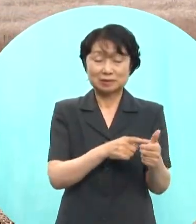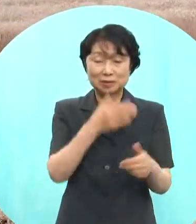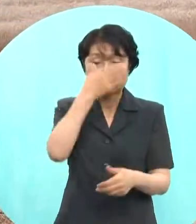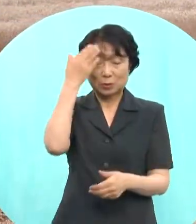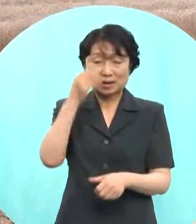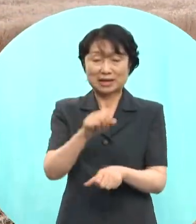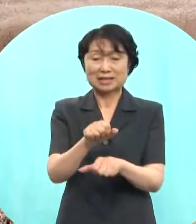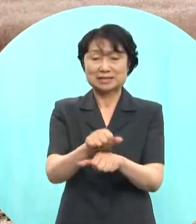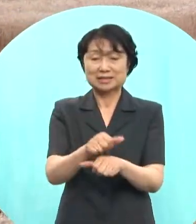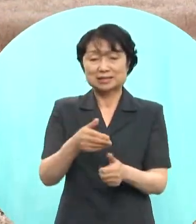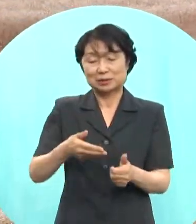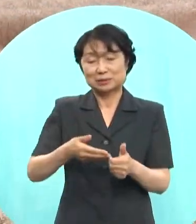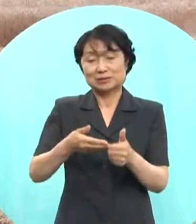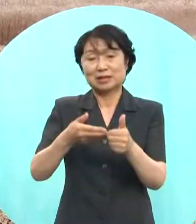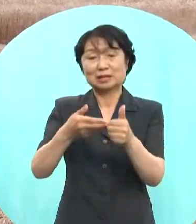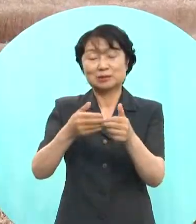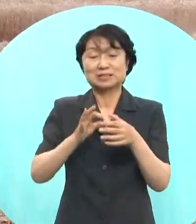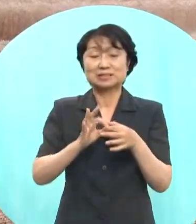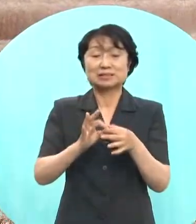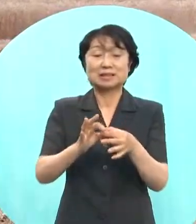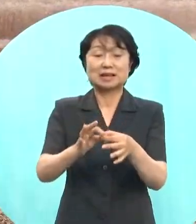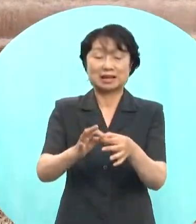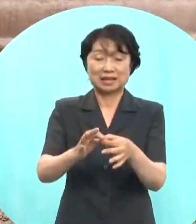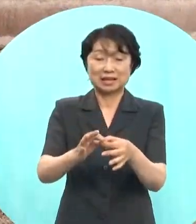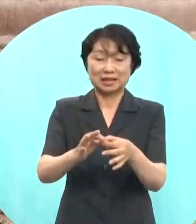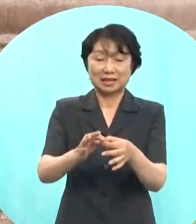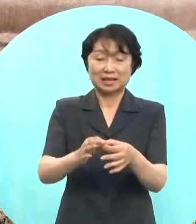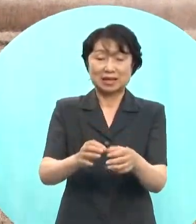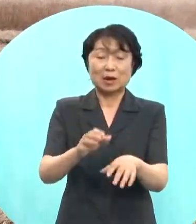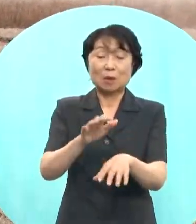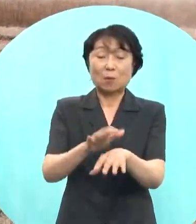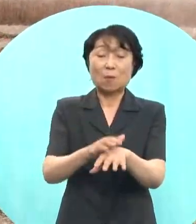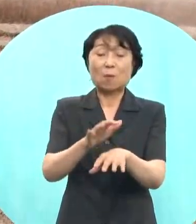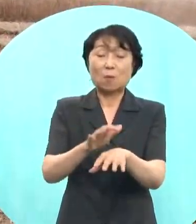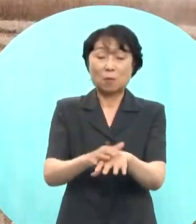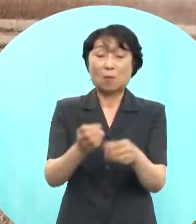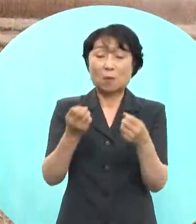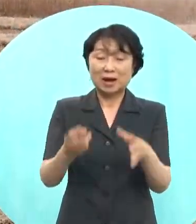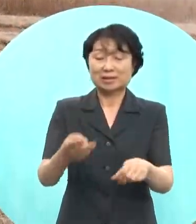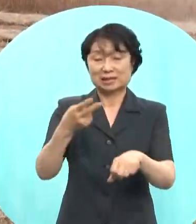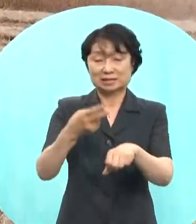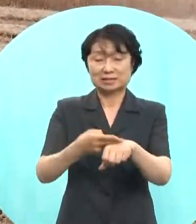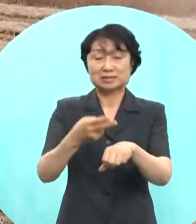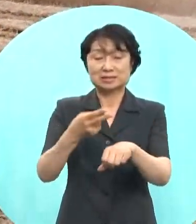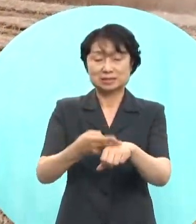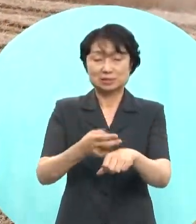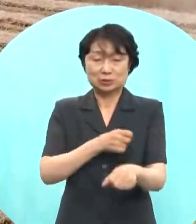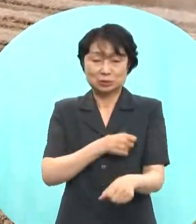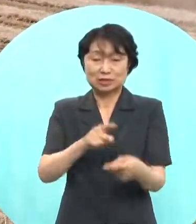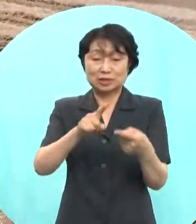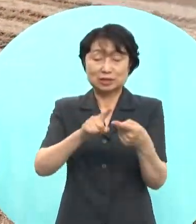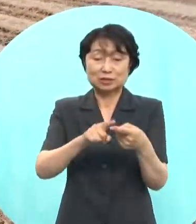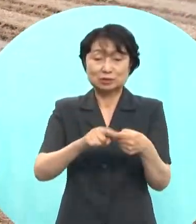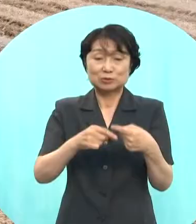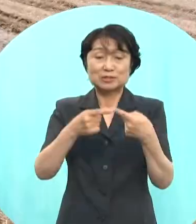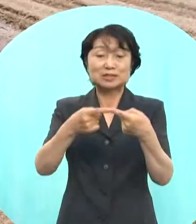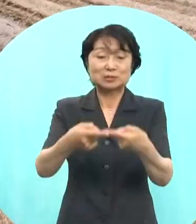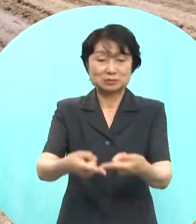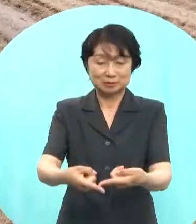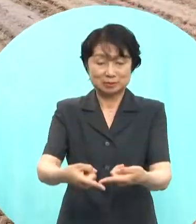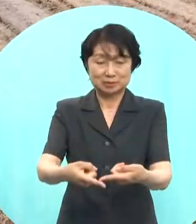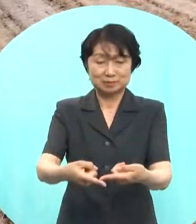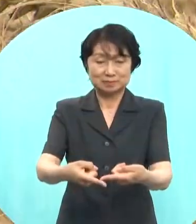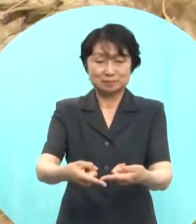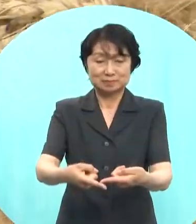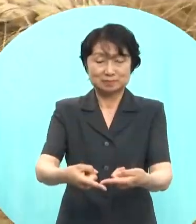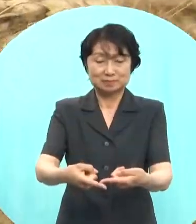んは若い人材を採用しながら直巻き農法など新しい技術を積極的に導入します